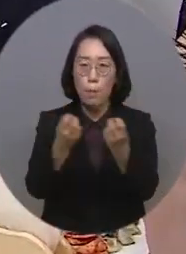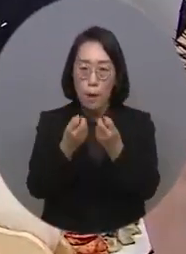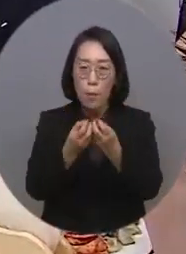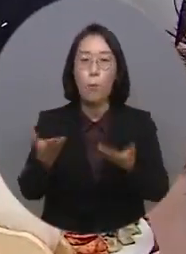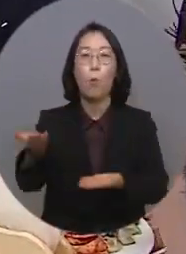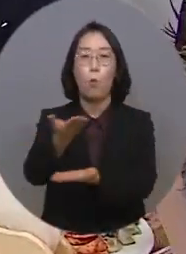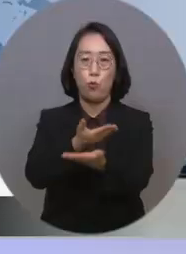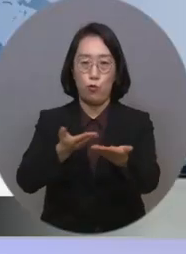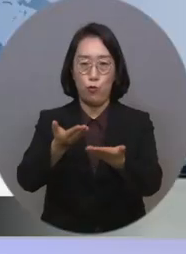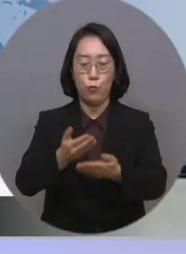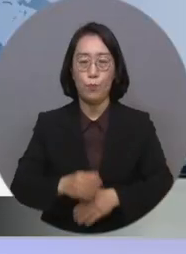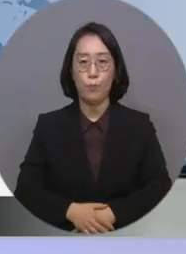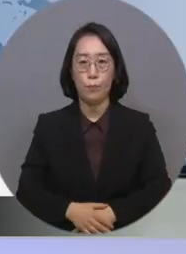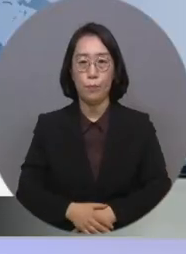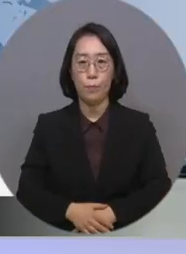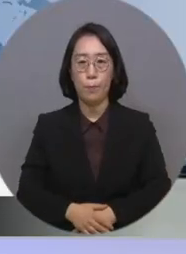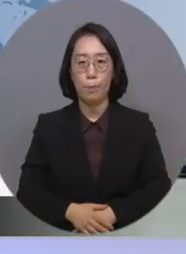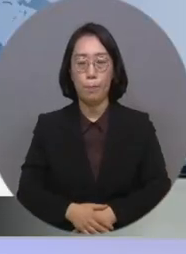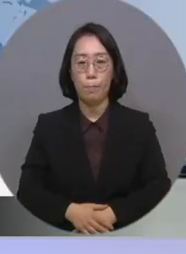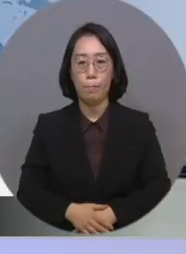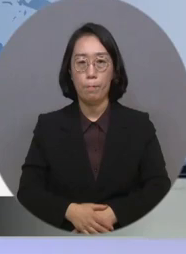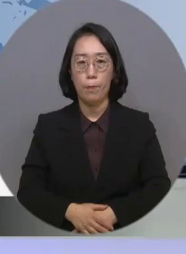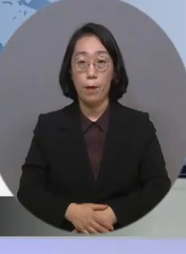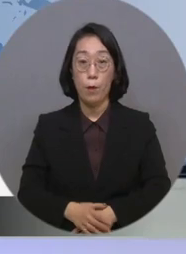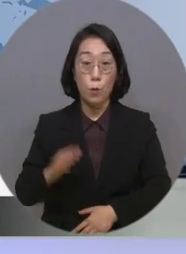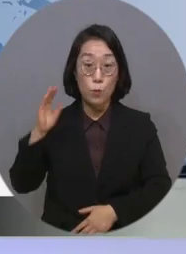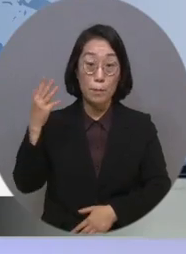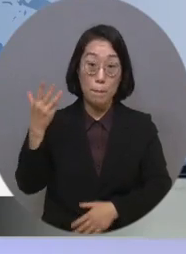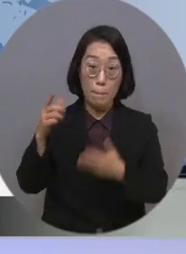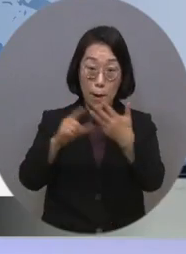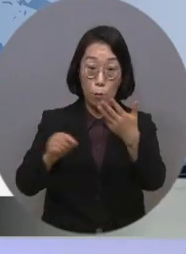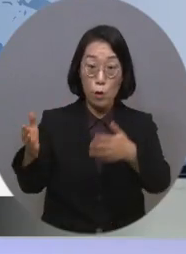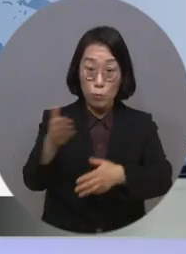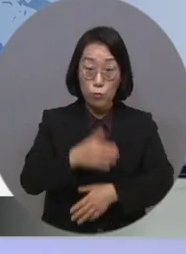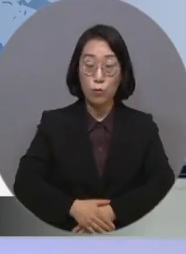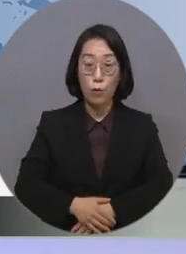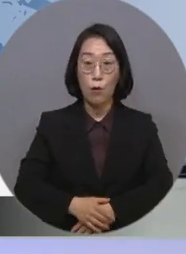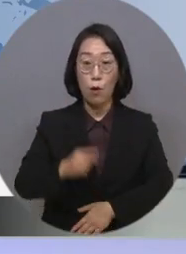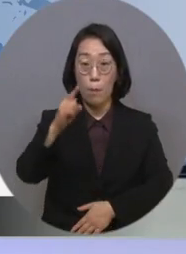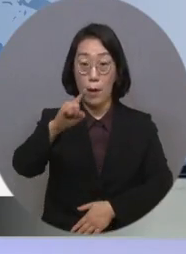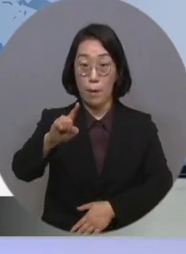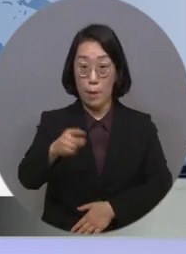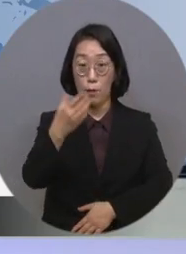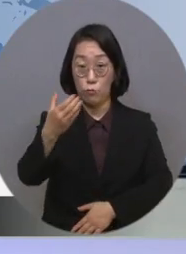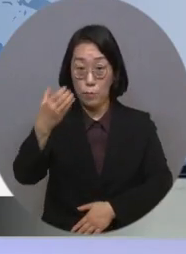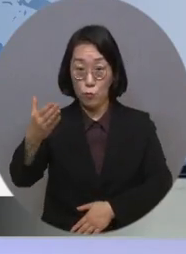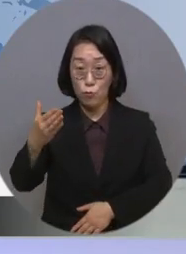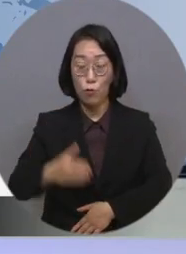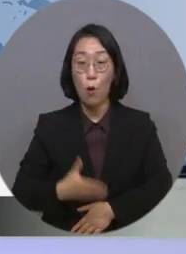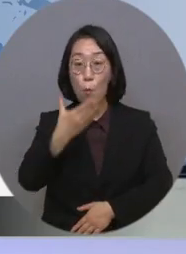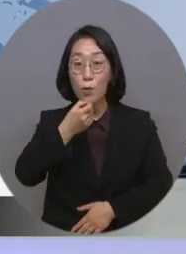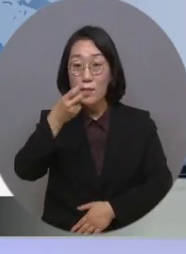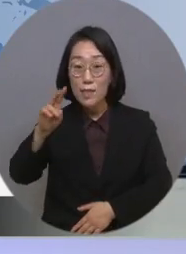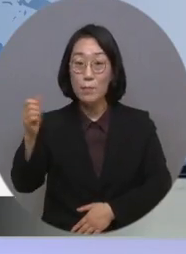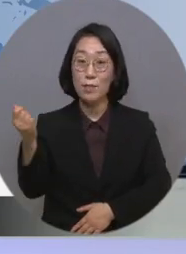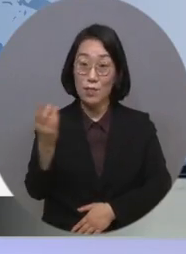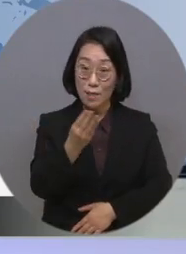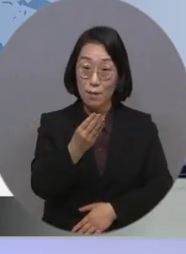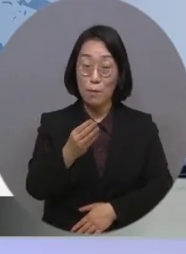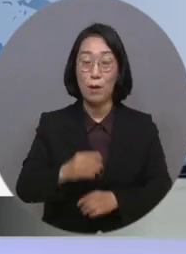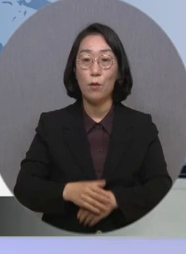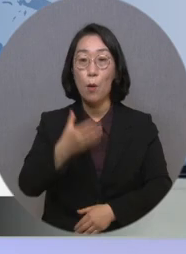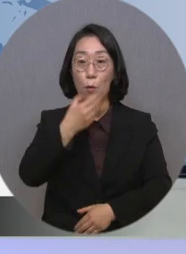공유했습니다. 지난 8월부터 채널 번호 199번 단일화를 통해 시청자의 알 권리에 더 앞장서고